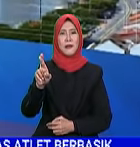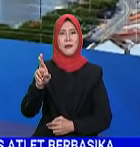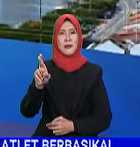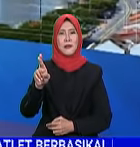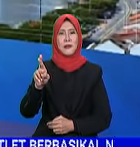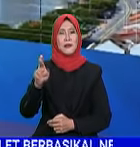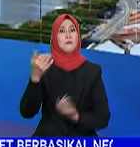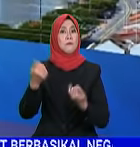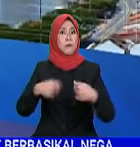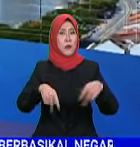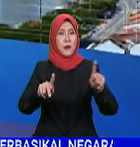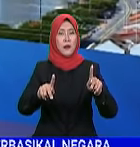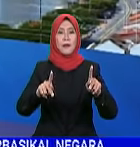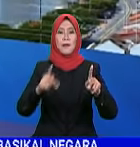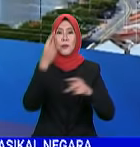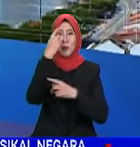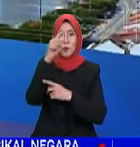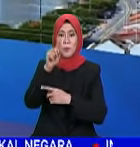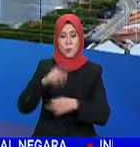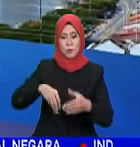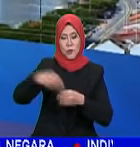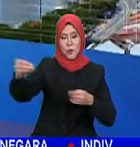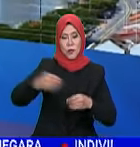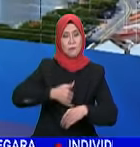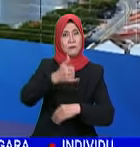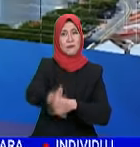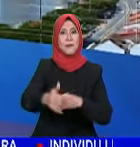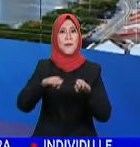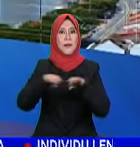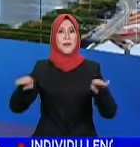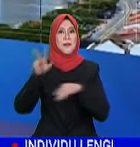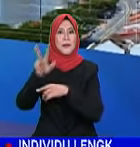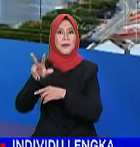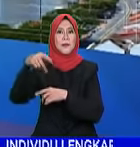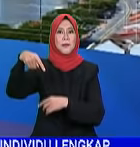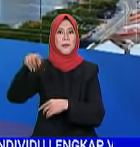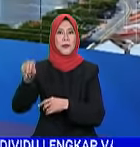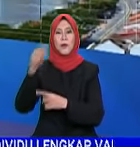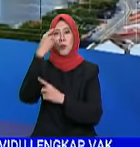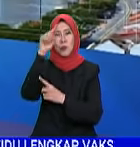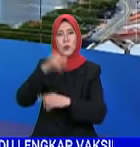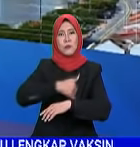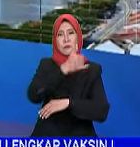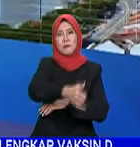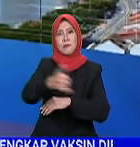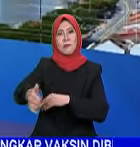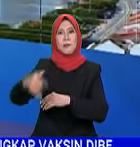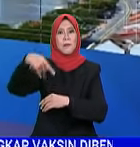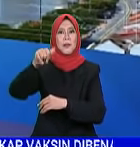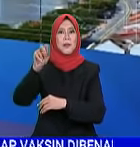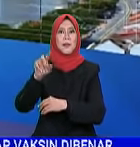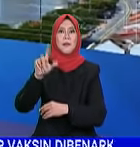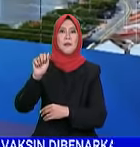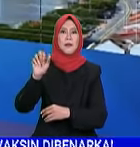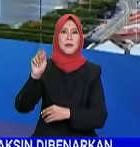Rakyat mengambil peluang kebenaran pergerakan dalam fasa 3 Pelan Pemulihan Negara untuk berkunjung ke Pekan Lacau di